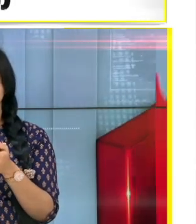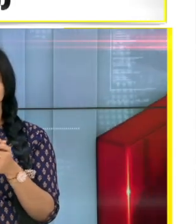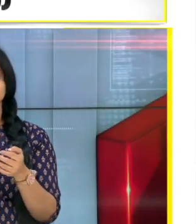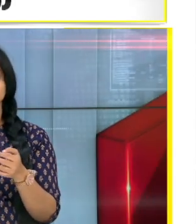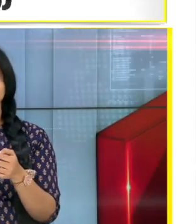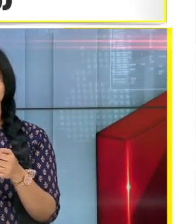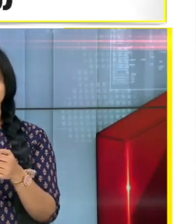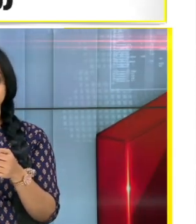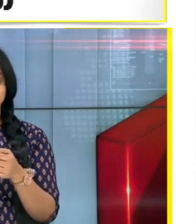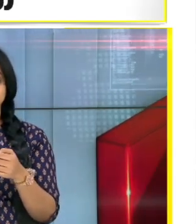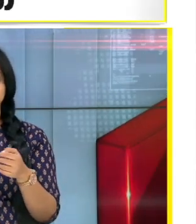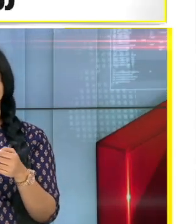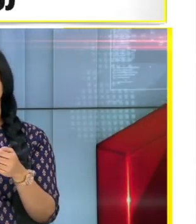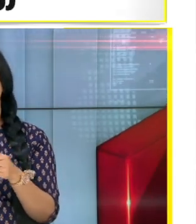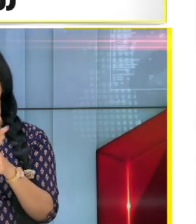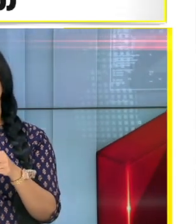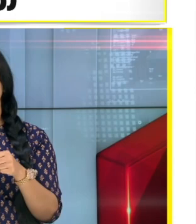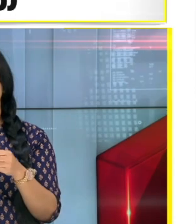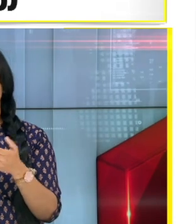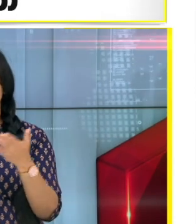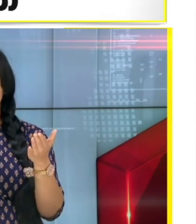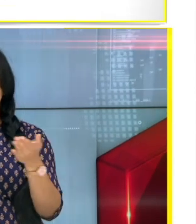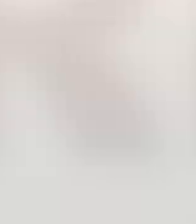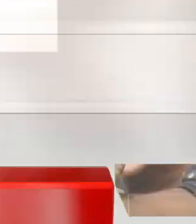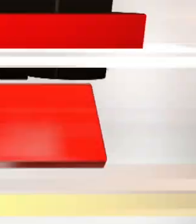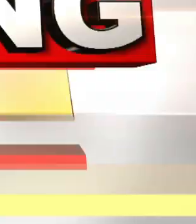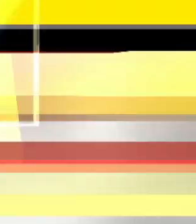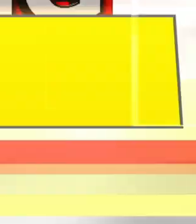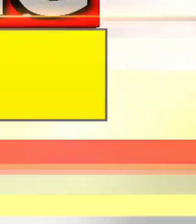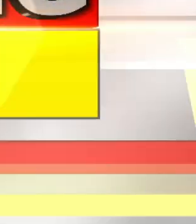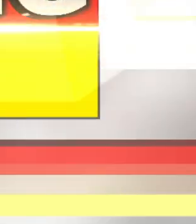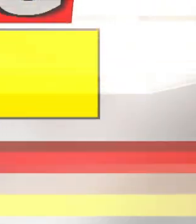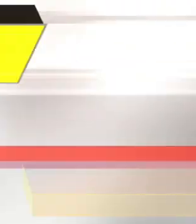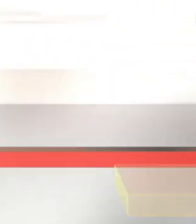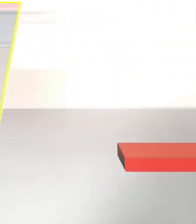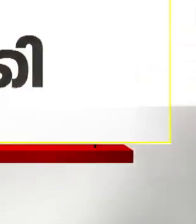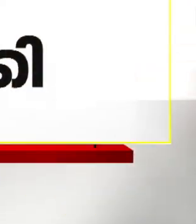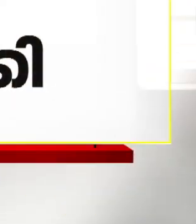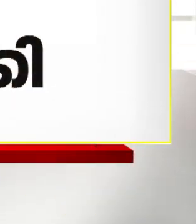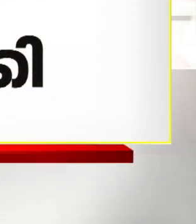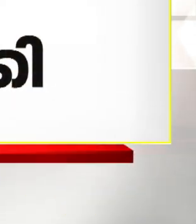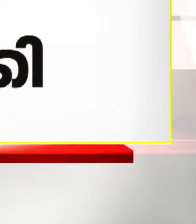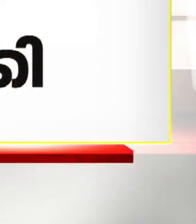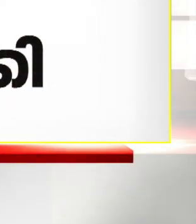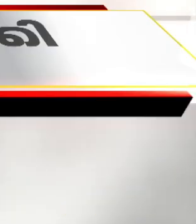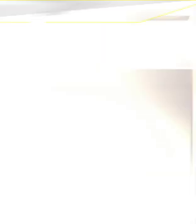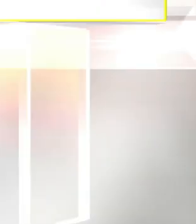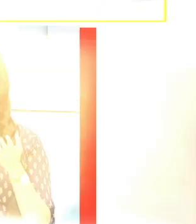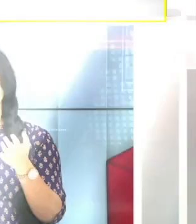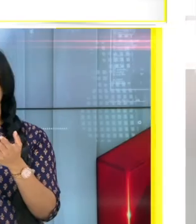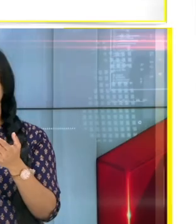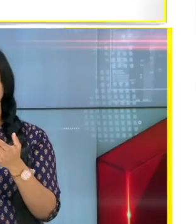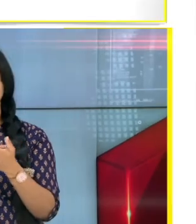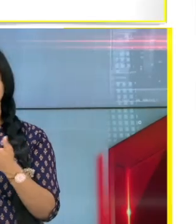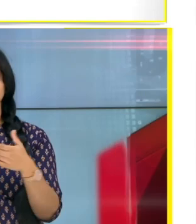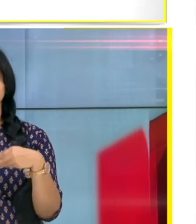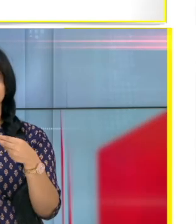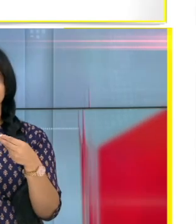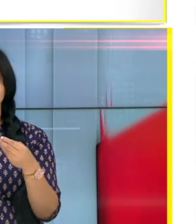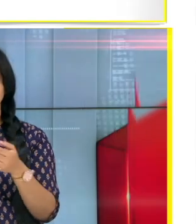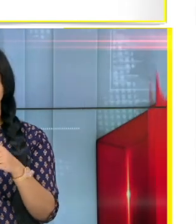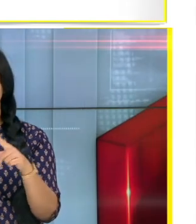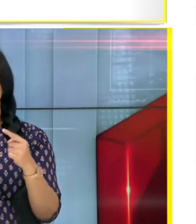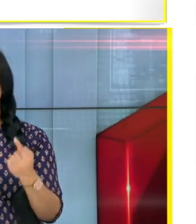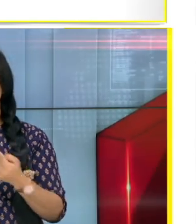വി സി ഗവർണർക്ക് അയക്കുന്ന കത്തുകൾ സിൻഡിക്കേറ്റിനെ കാണിക്കണമെന്ന സിൻഡിക്കേറ്റിന്റെ തീരുമാനം കൂടി റദ്ദാക്കിയിട്ടുണ്ട്. ഇതിനെതിരെ കടുത്ത എതിർപ്പാണ് ഇപ്പോൾ സിൻഡിക്കേറ്റിൽ നിന്നും